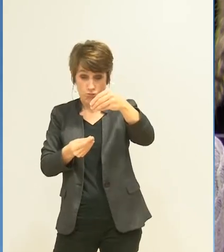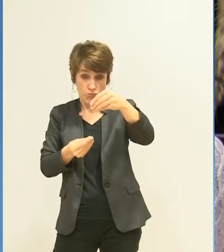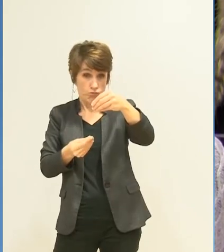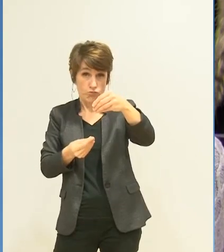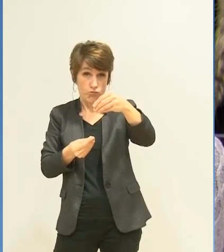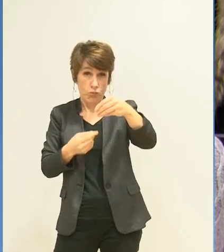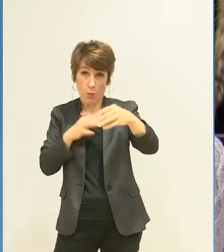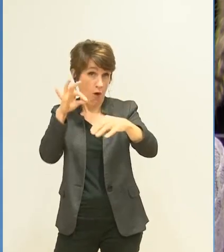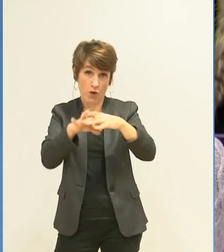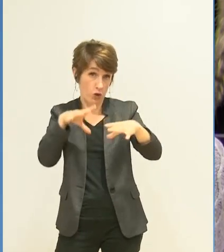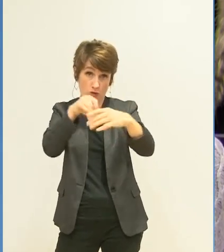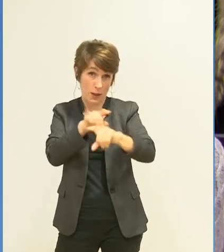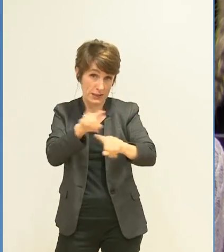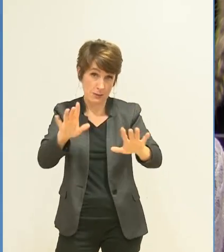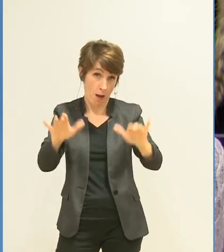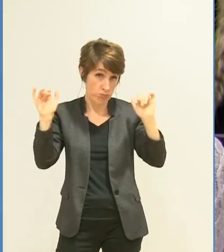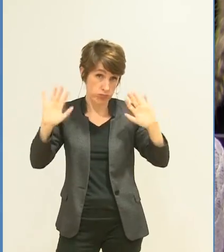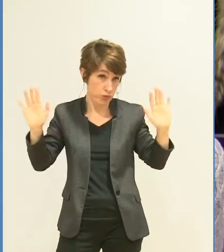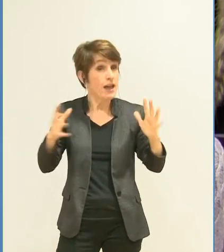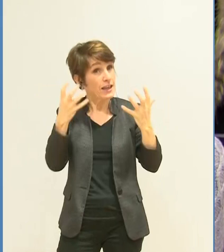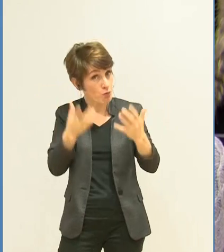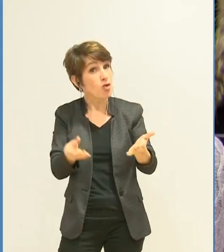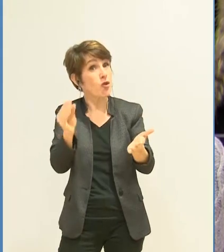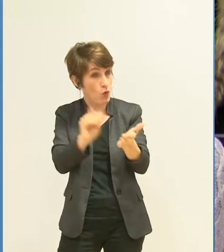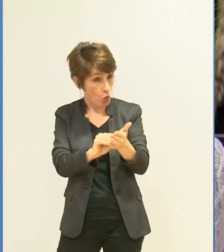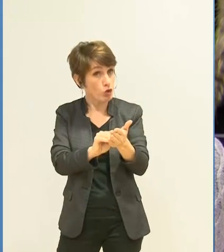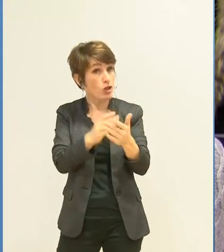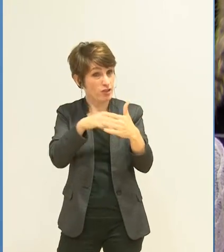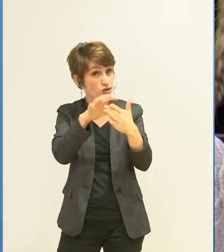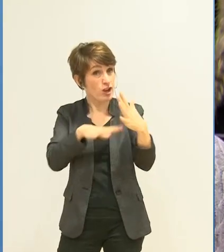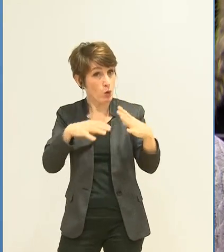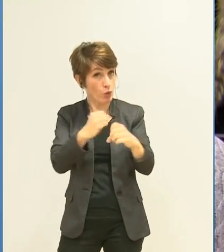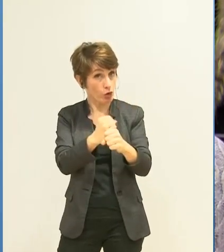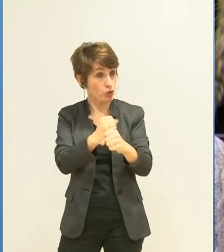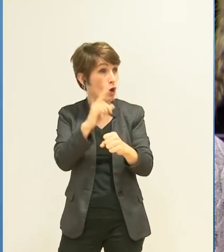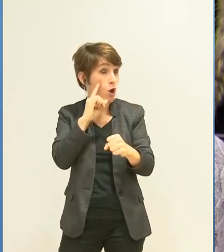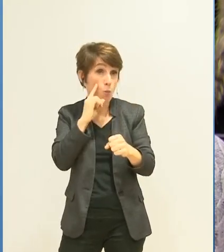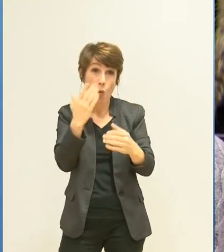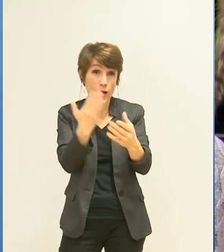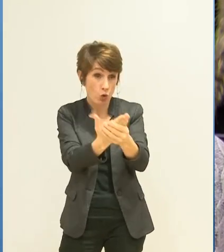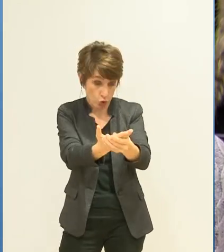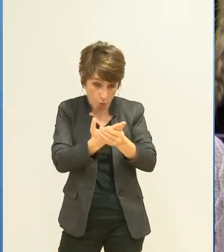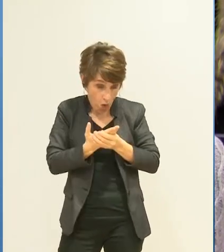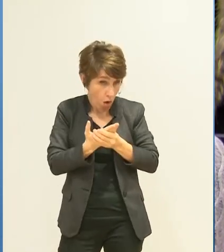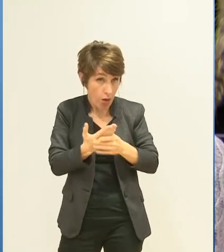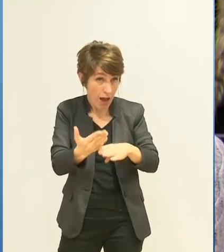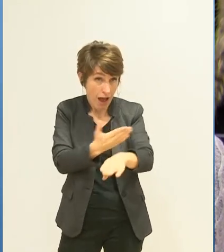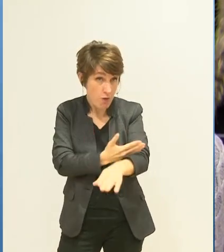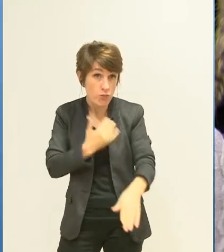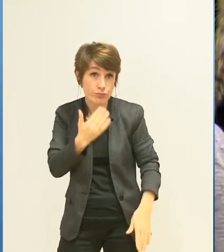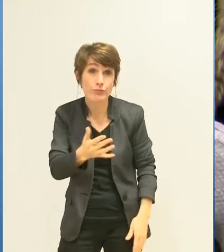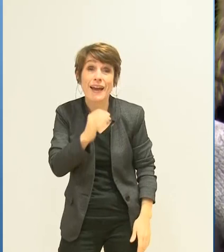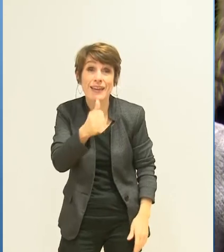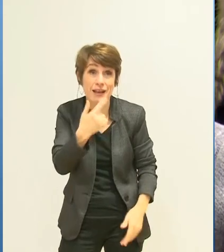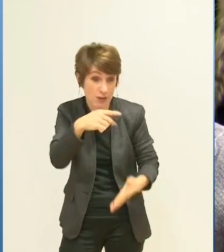participerai pas au vote et j'aimerais que ce soit spécifié dans le compte rendu du conseil parce que nous n'avons pas eu le document permettant de